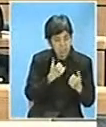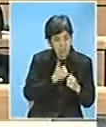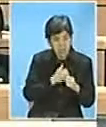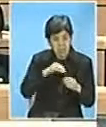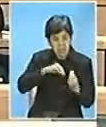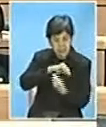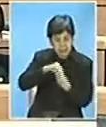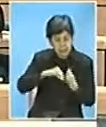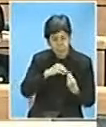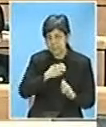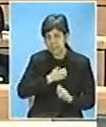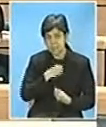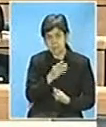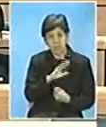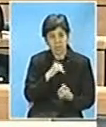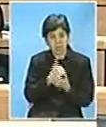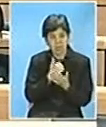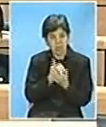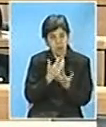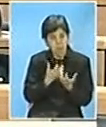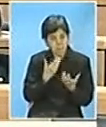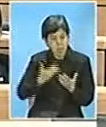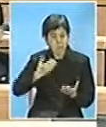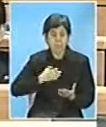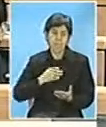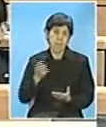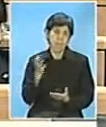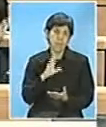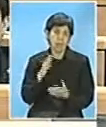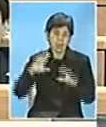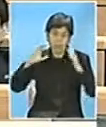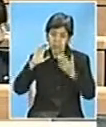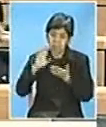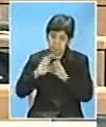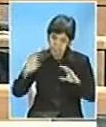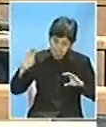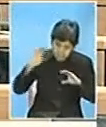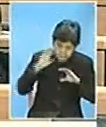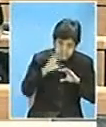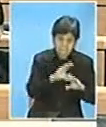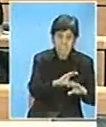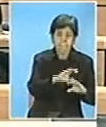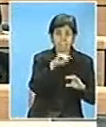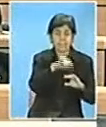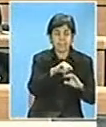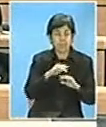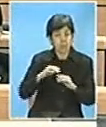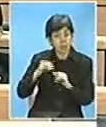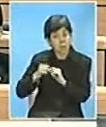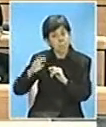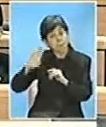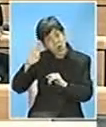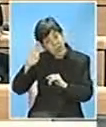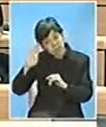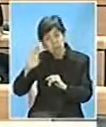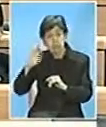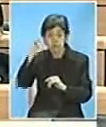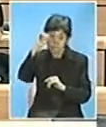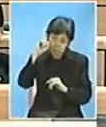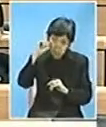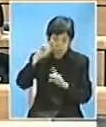ของชีพไม่ต้องการให้เกิดภาวะเงินเฟ้อทางรัฐบาลเองก็เอาเงินกองทุนมาอุดหนุนนี้แต่ภาคขนส่งนะครับซึ่งบอกว่า